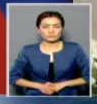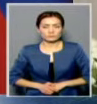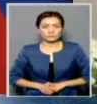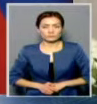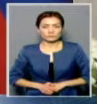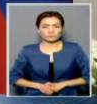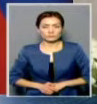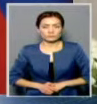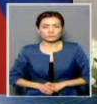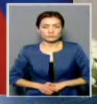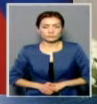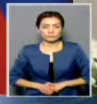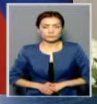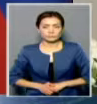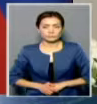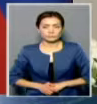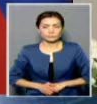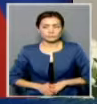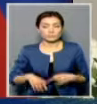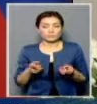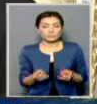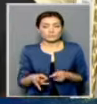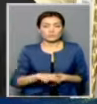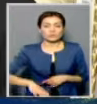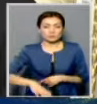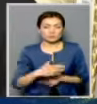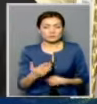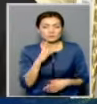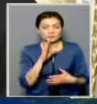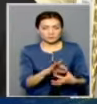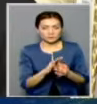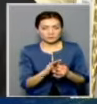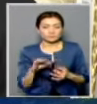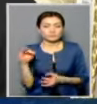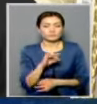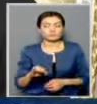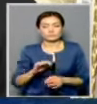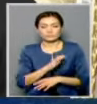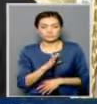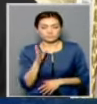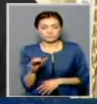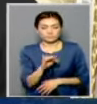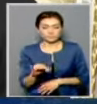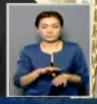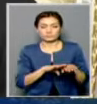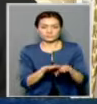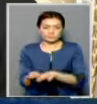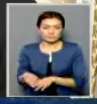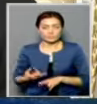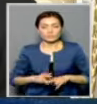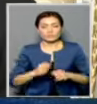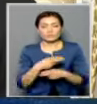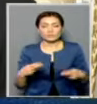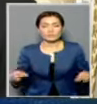связи, которые уходят вглубь истории. Шын мәнінде, елдеріміз арасындағы байланыстардың тарихы терең. Тарихымыз ортақ. Бұл